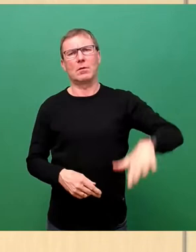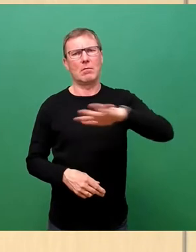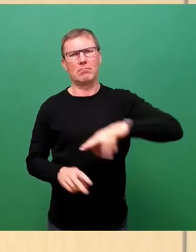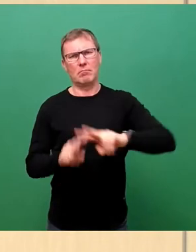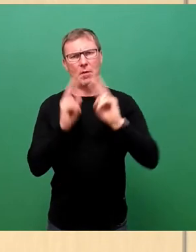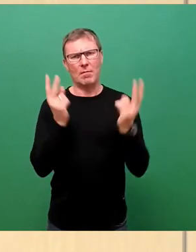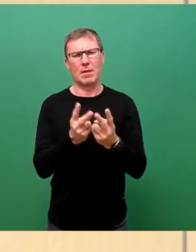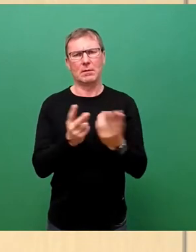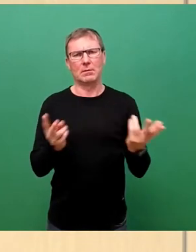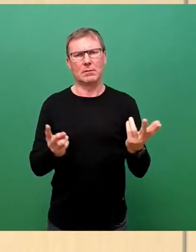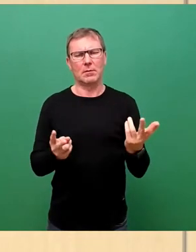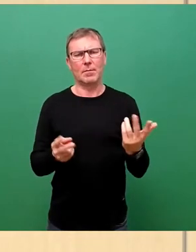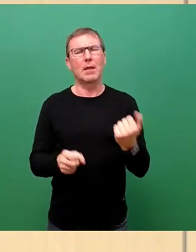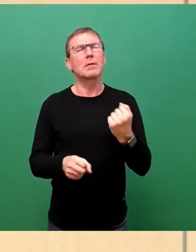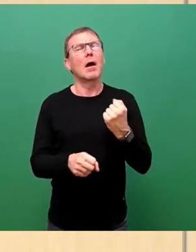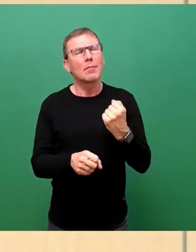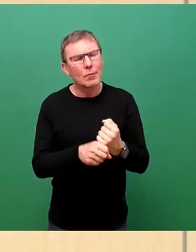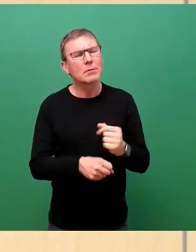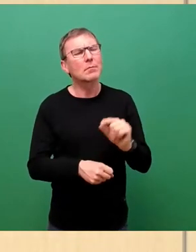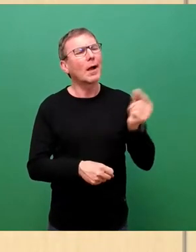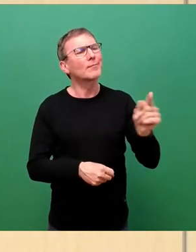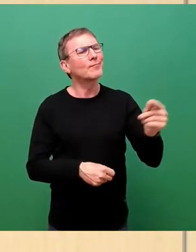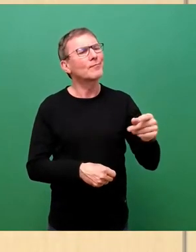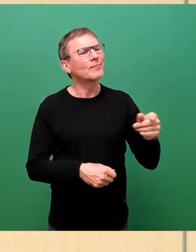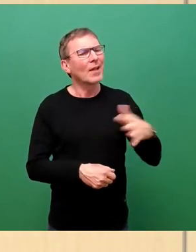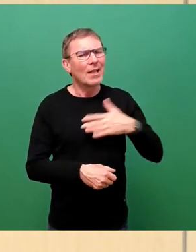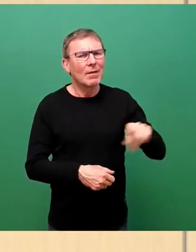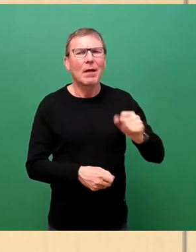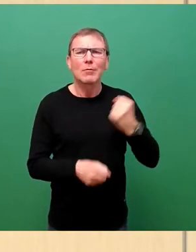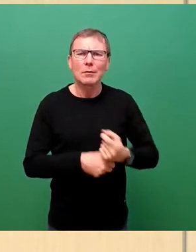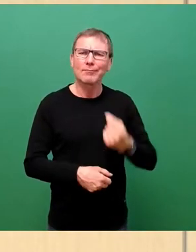muss man das gegebenenfalls auch schlucken, und dann